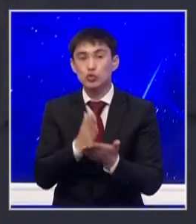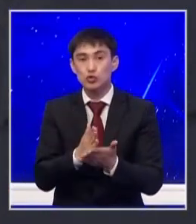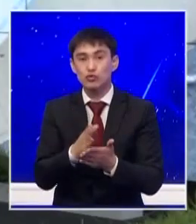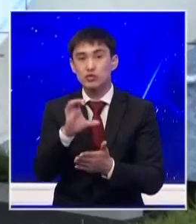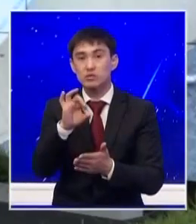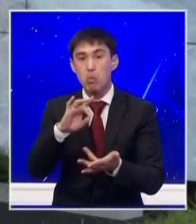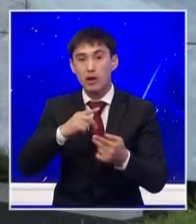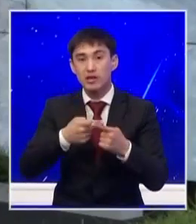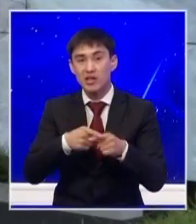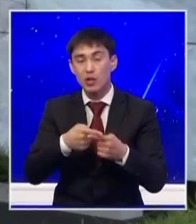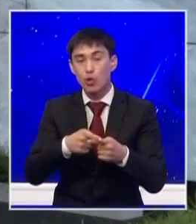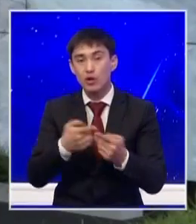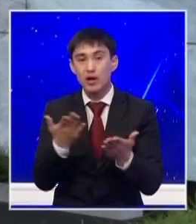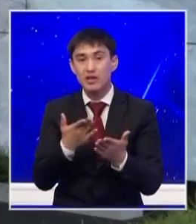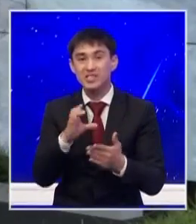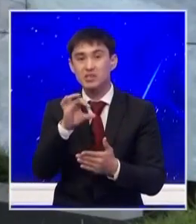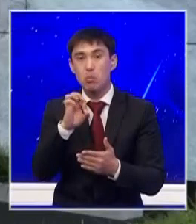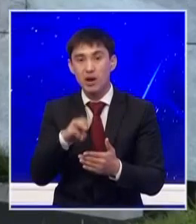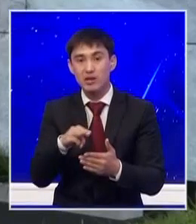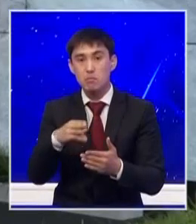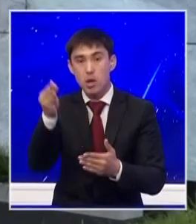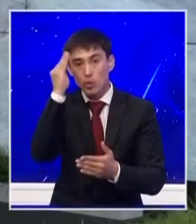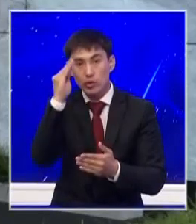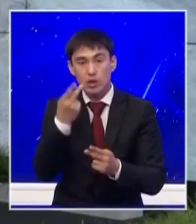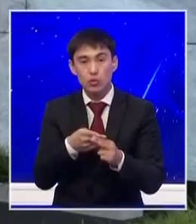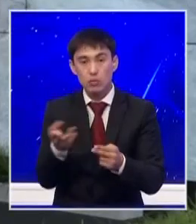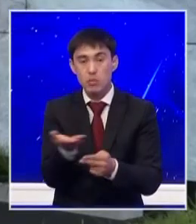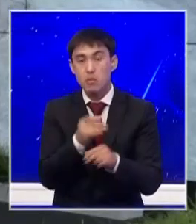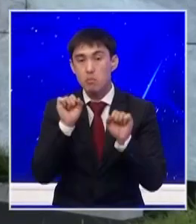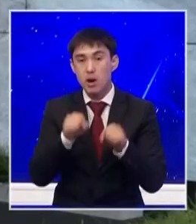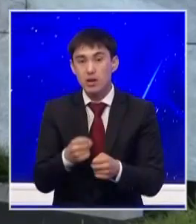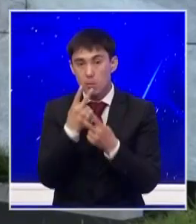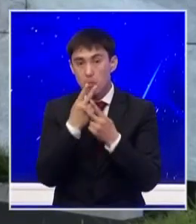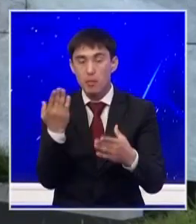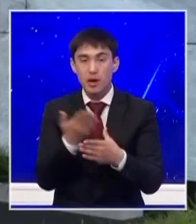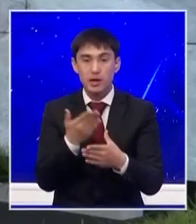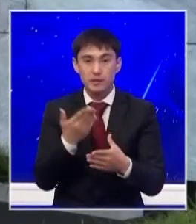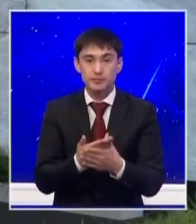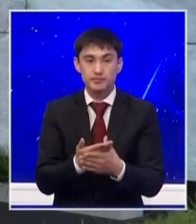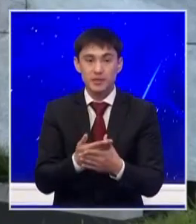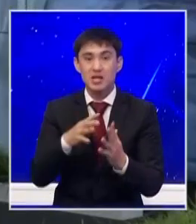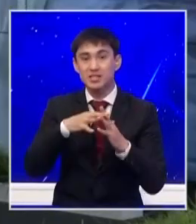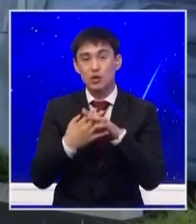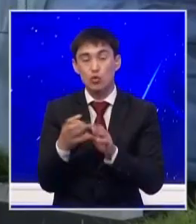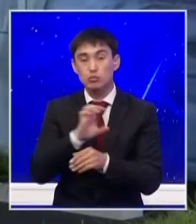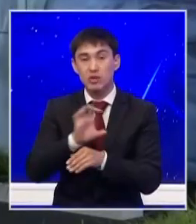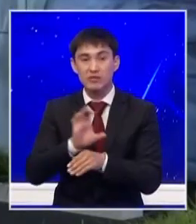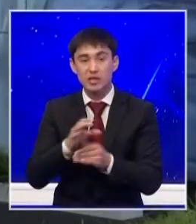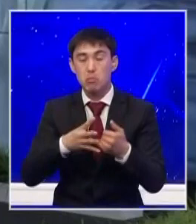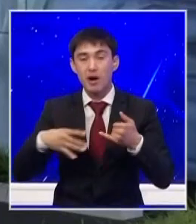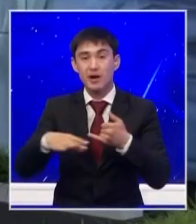смарт-технологии Какие существуют Smart методики которые мы могли бы помогать сельхозпроизводителем